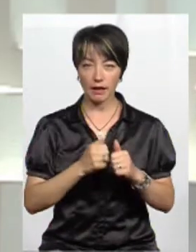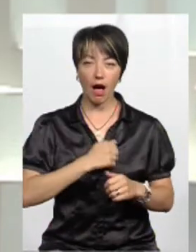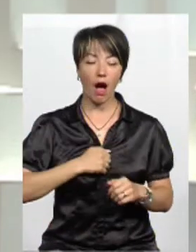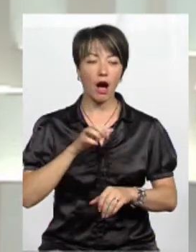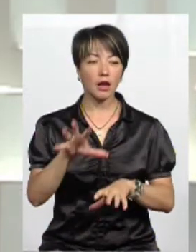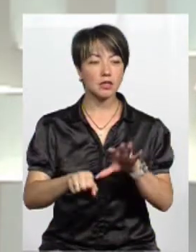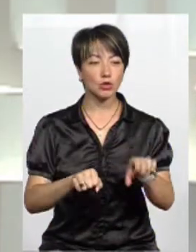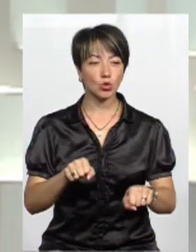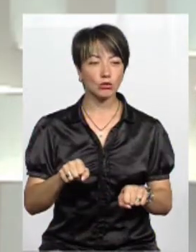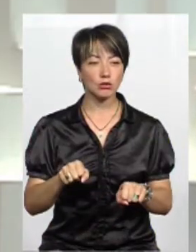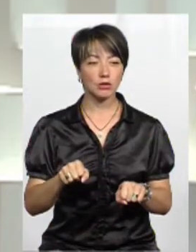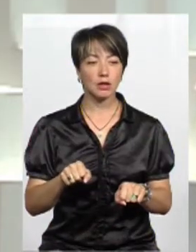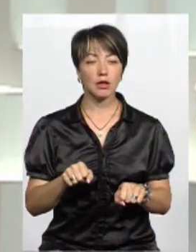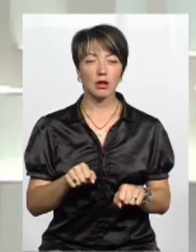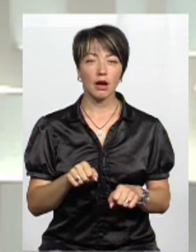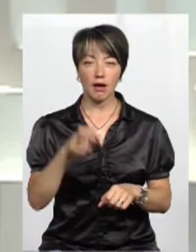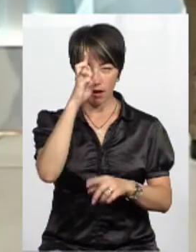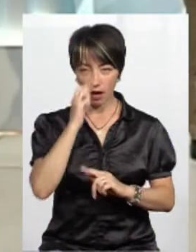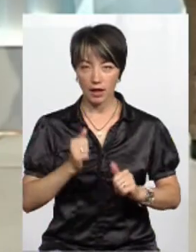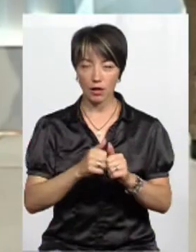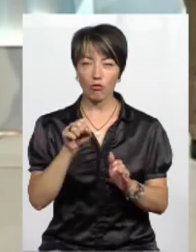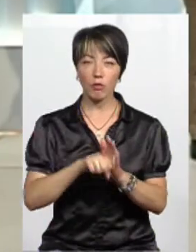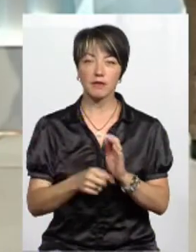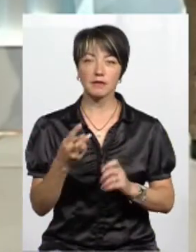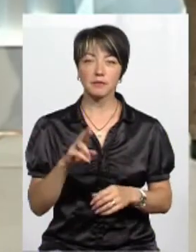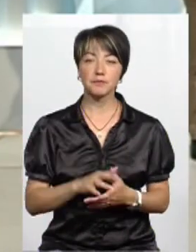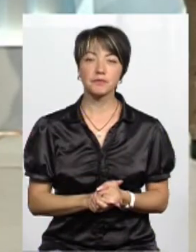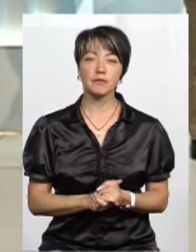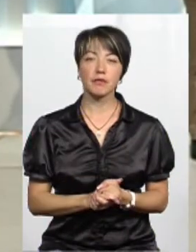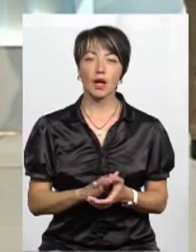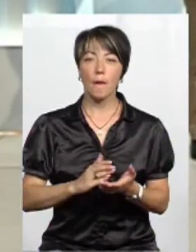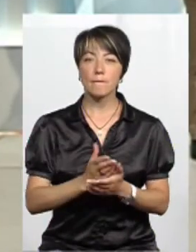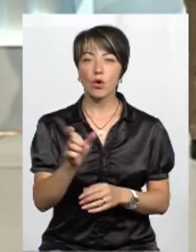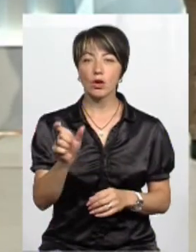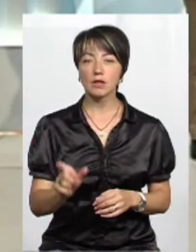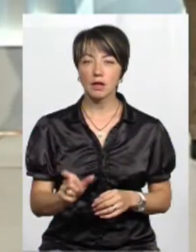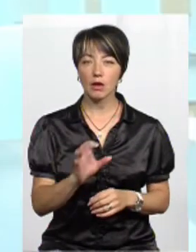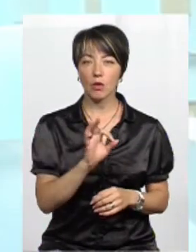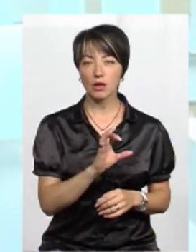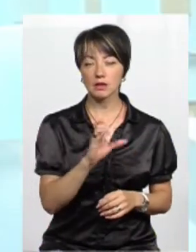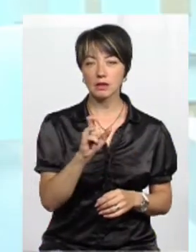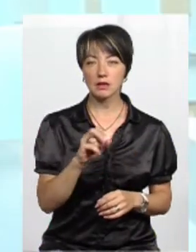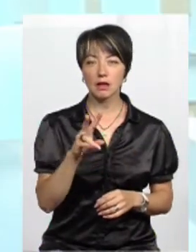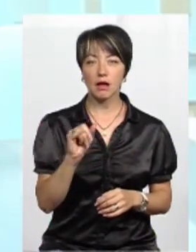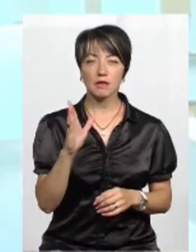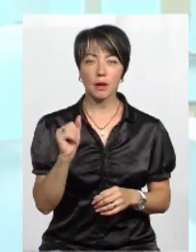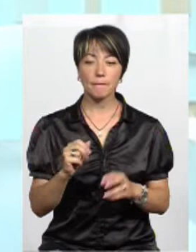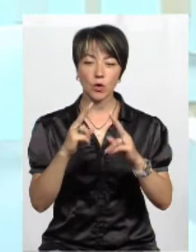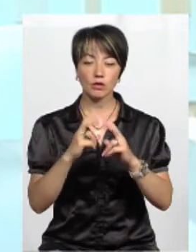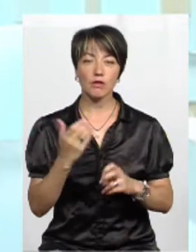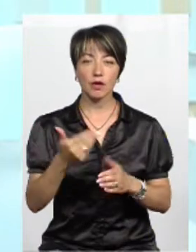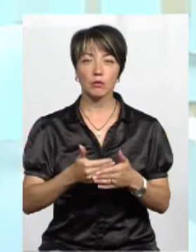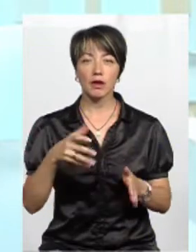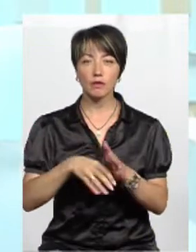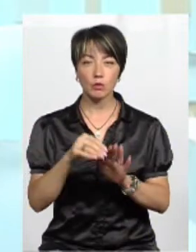країна-агресор, країна убивця. Зрозуміла ваша відповідь. Політолог Ольга Заславська проаналізувала вашу